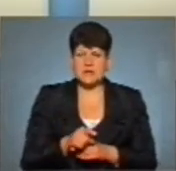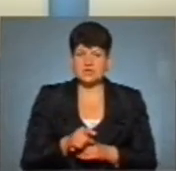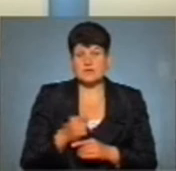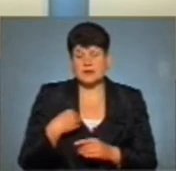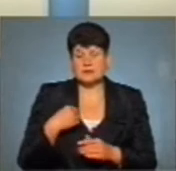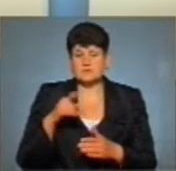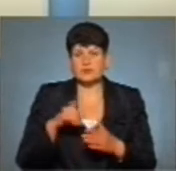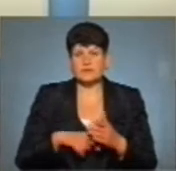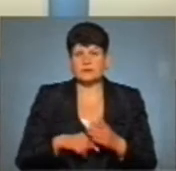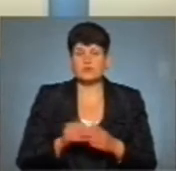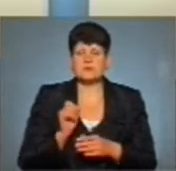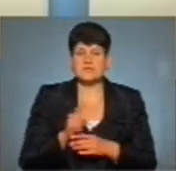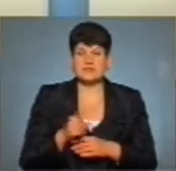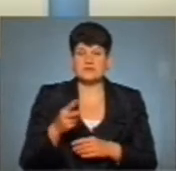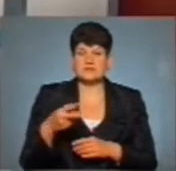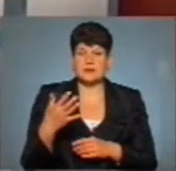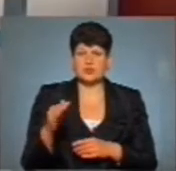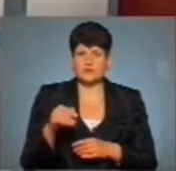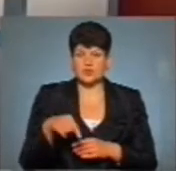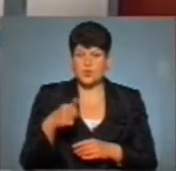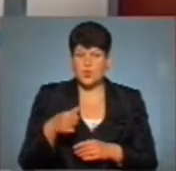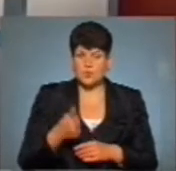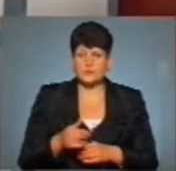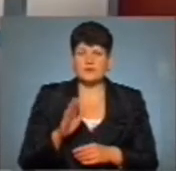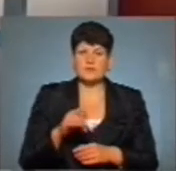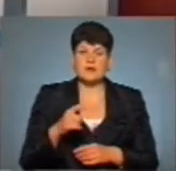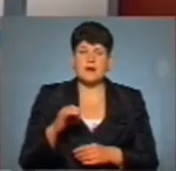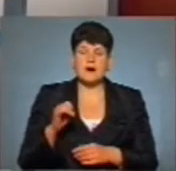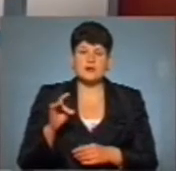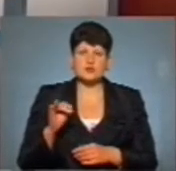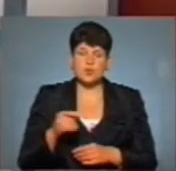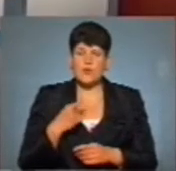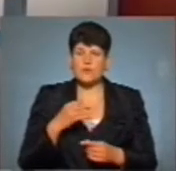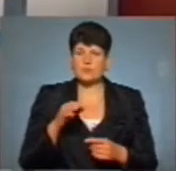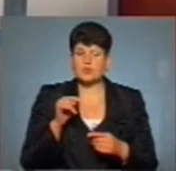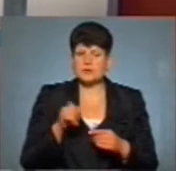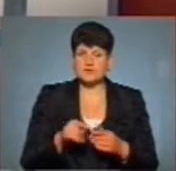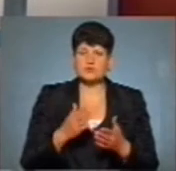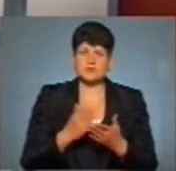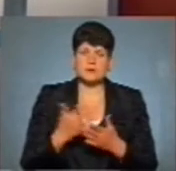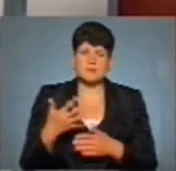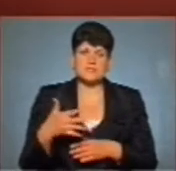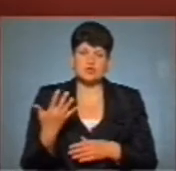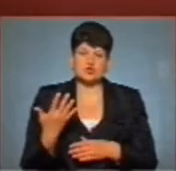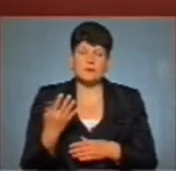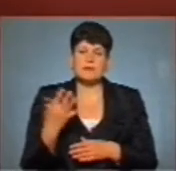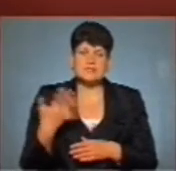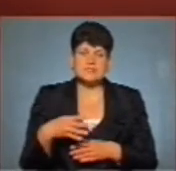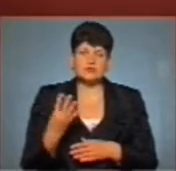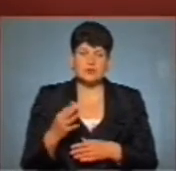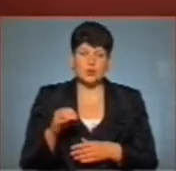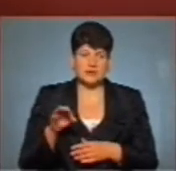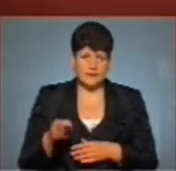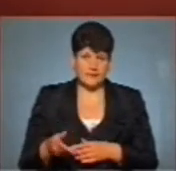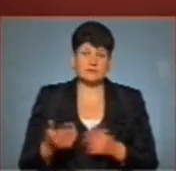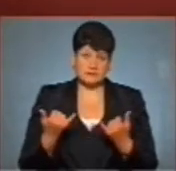сподіваюсь, будуть на 25 жовтня цього року. Але Володимир Харченко говорить про те, що наразі діють 54 ОТГ. Зараз діє